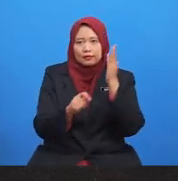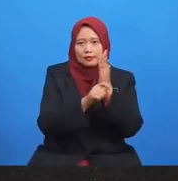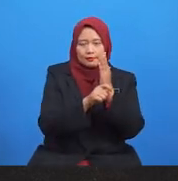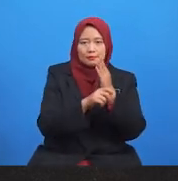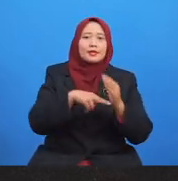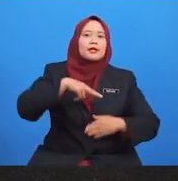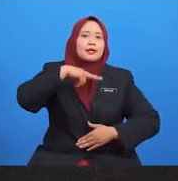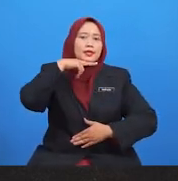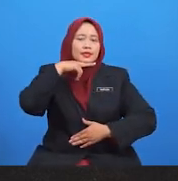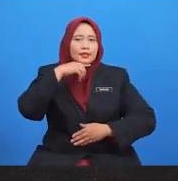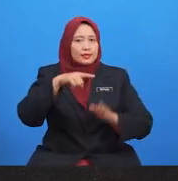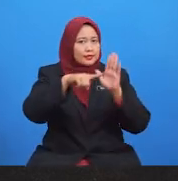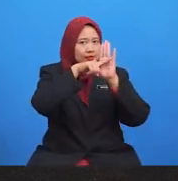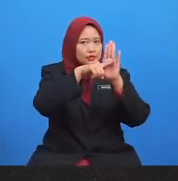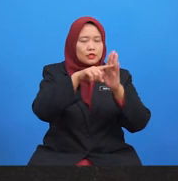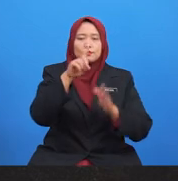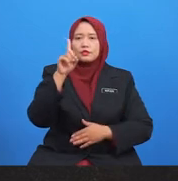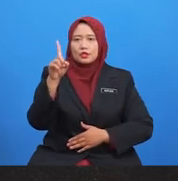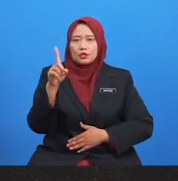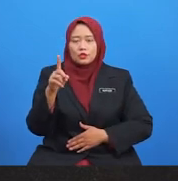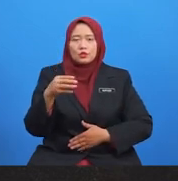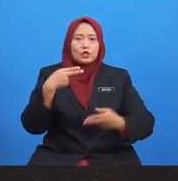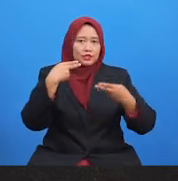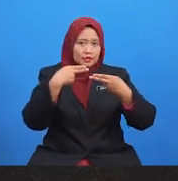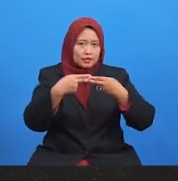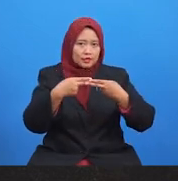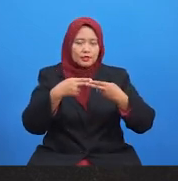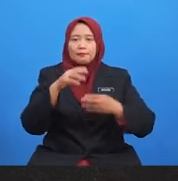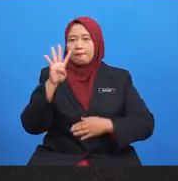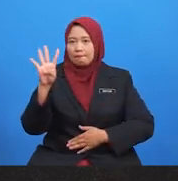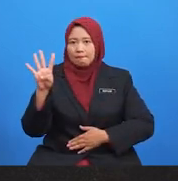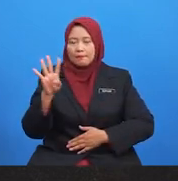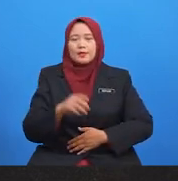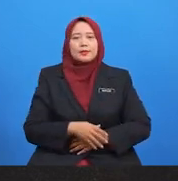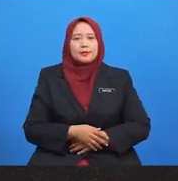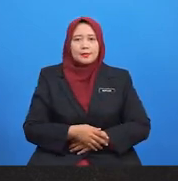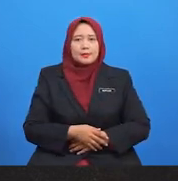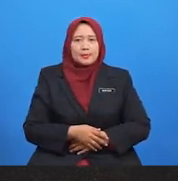hingga 4. Had itu merupakan nilai bagi X.